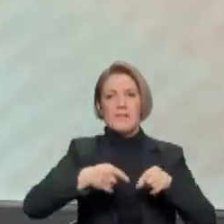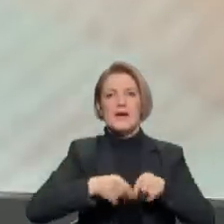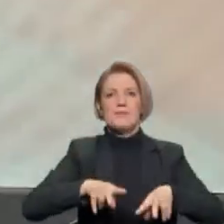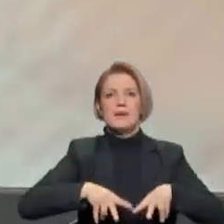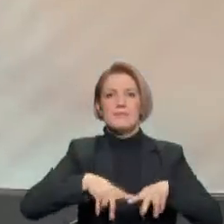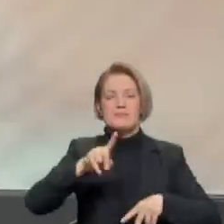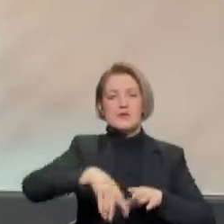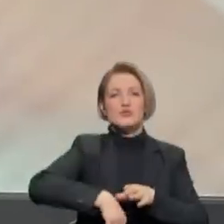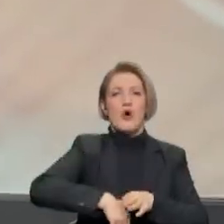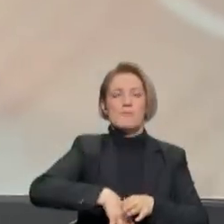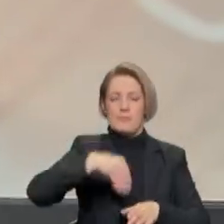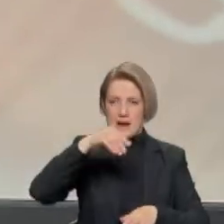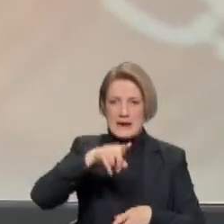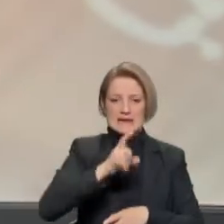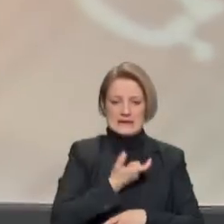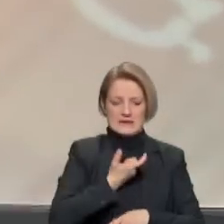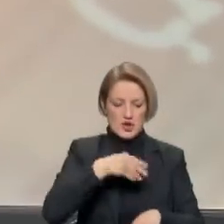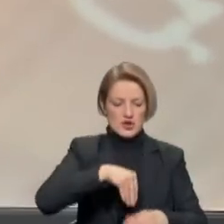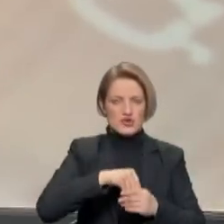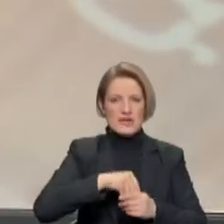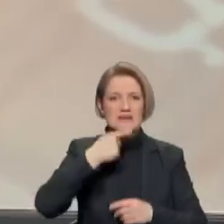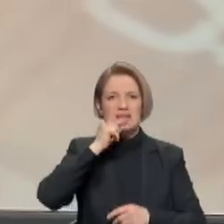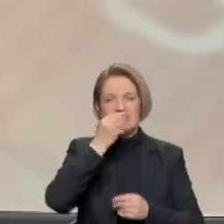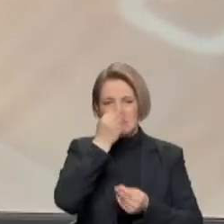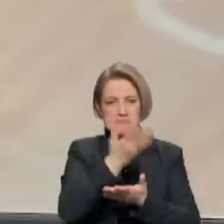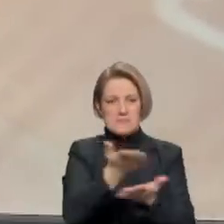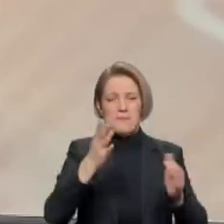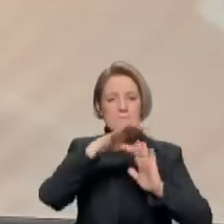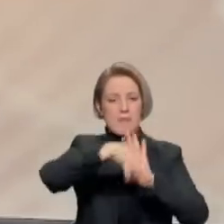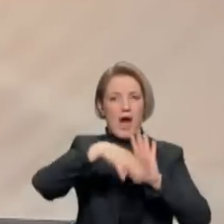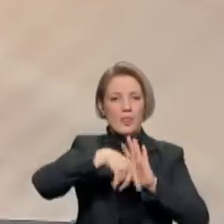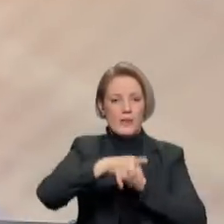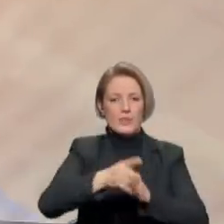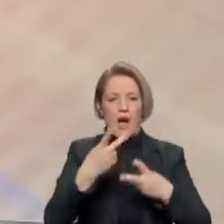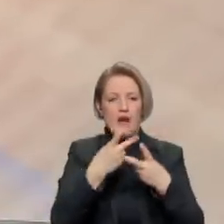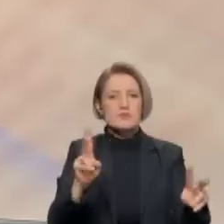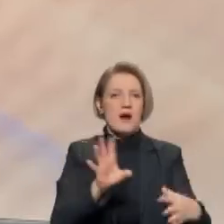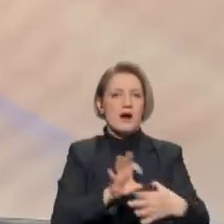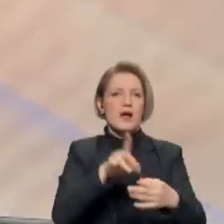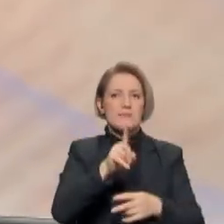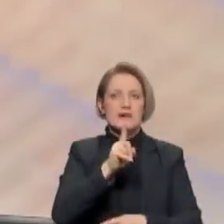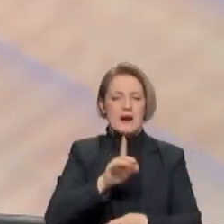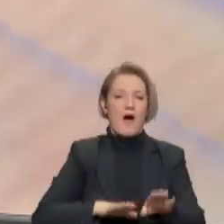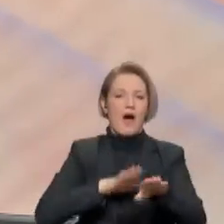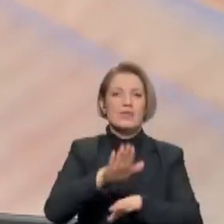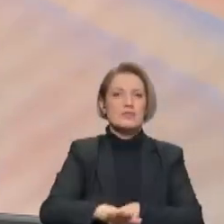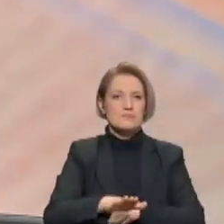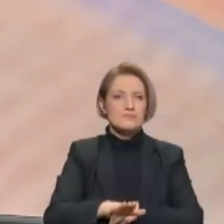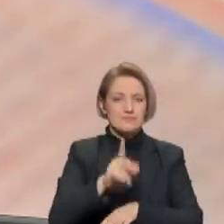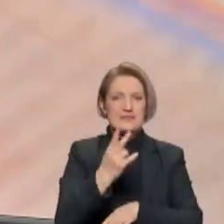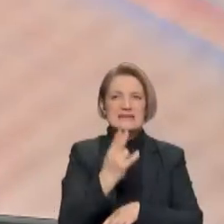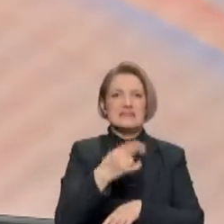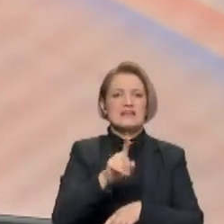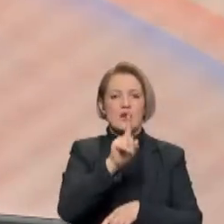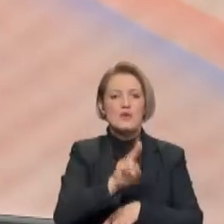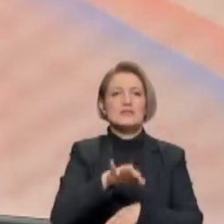bir torba yasa ve o torba yasanın içinde zeytinliklerin maden sahalarına açılması ile ilgili bir adım, bir hamle. 7 değil